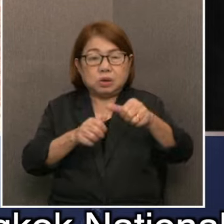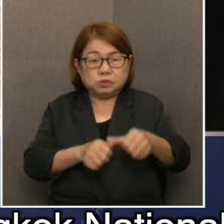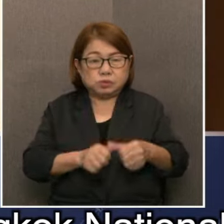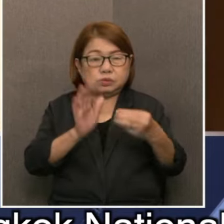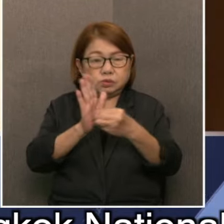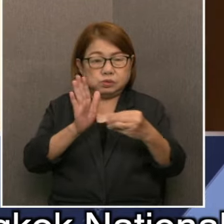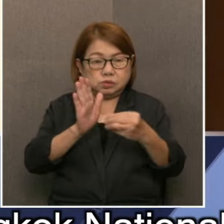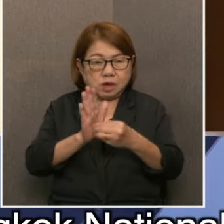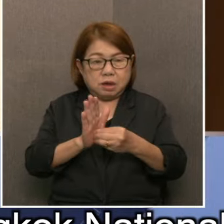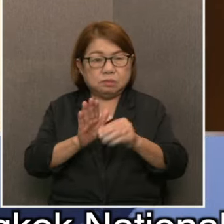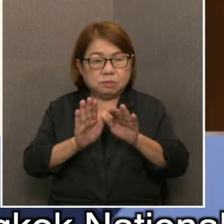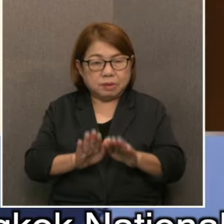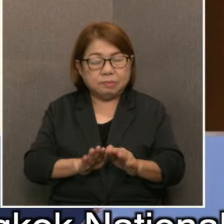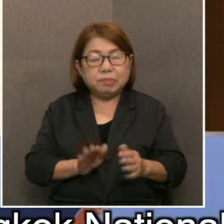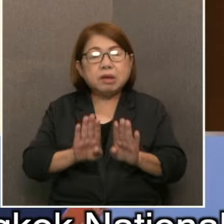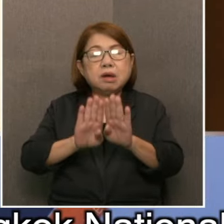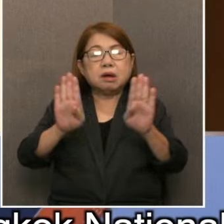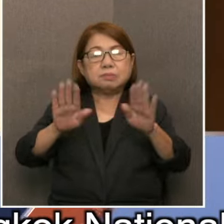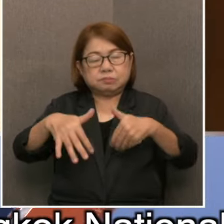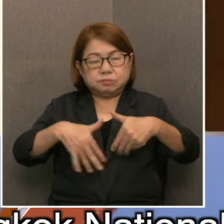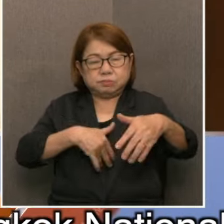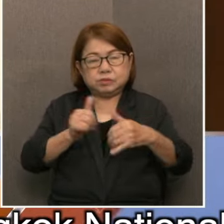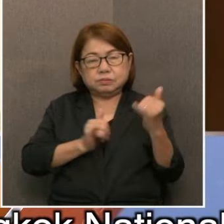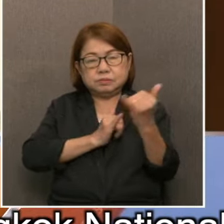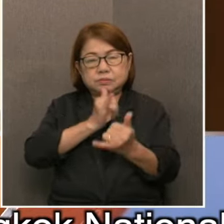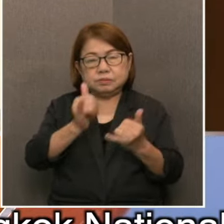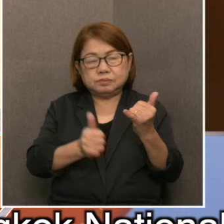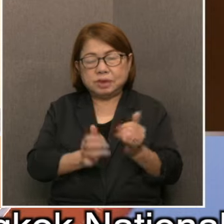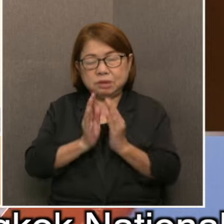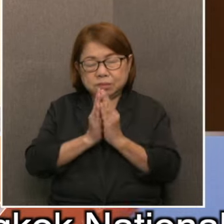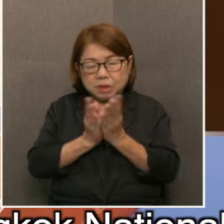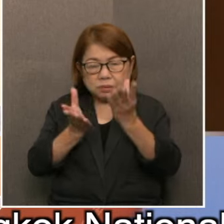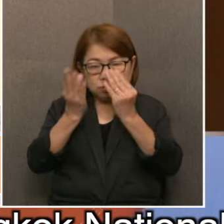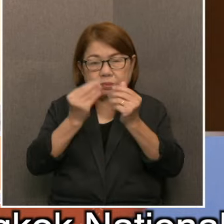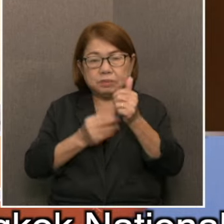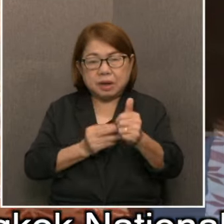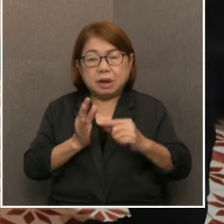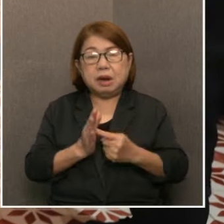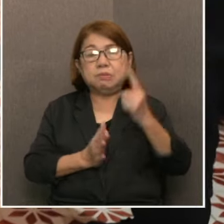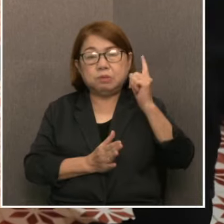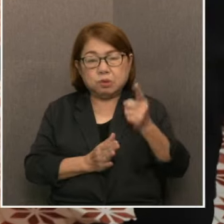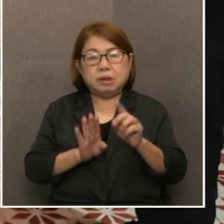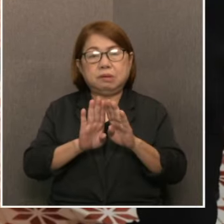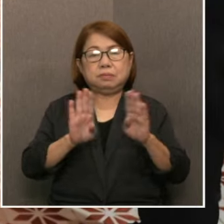ไม่มีกำหนดและเปิดให้คนทั่วไปสามารถเข้ารับชมได้ตั้งแต่วันพรุ่งนี้เป็นต้นไปค่ะ